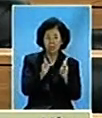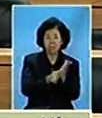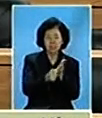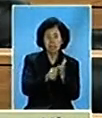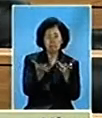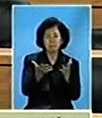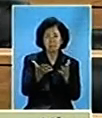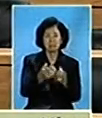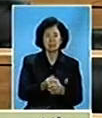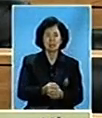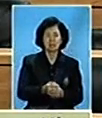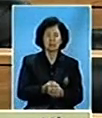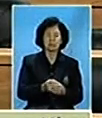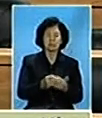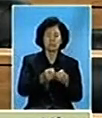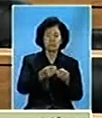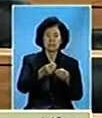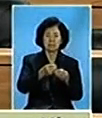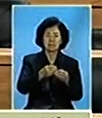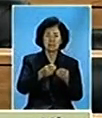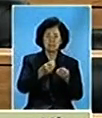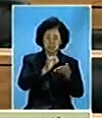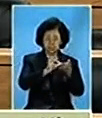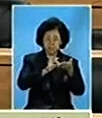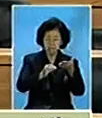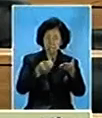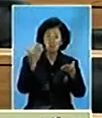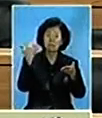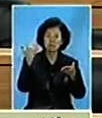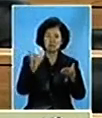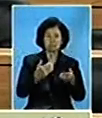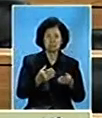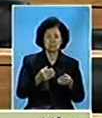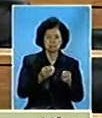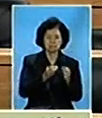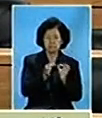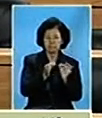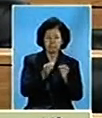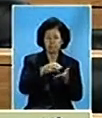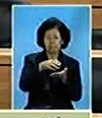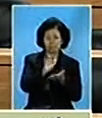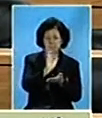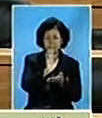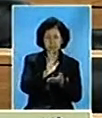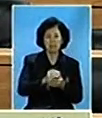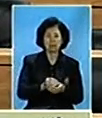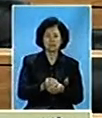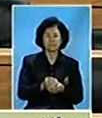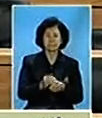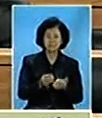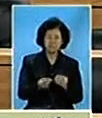มาชิกผู้ที่ของสภาผู้แทนราษฎรครับเพราะนั้นตรงนี้ผมไม่อภิปรายนะผมเพียงอธิบายว่าเงื่อนไขที่ไปเพิ่มเนี่ยนะ